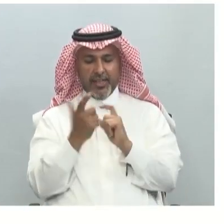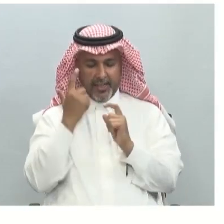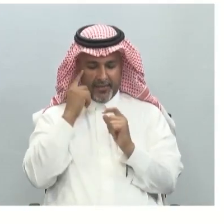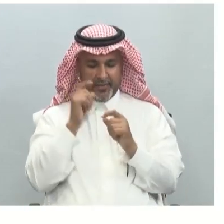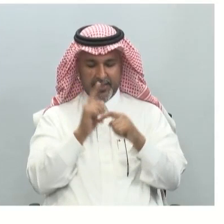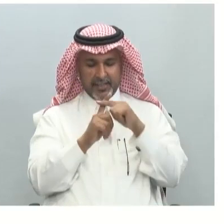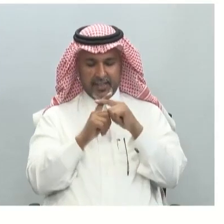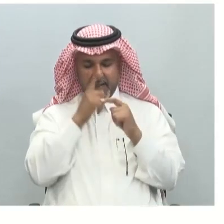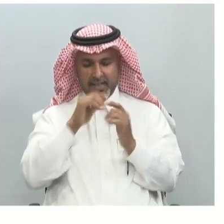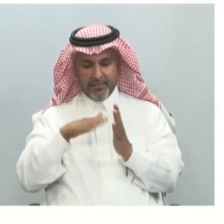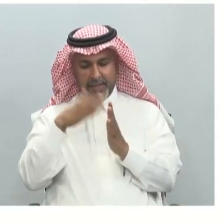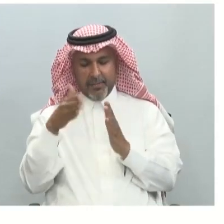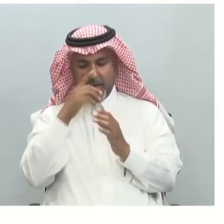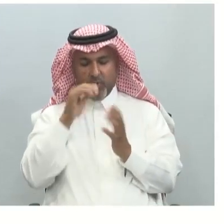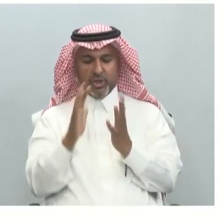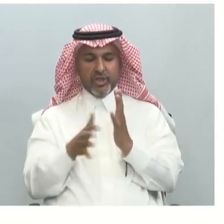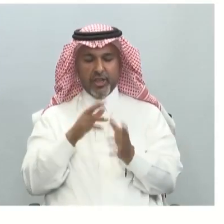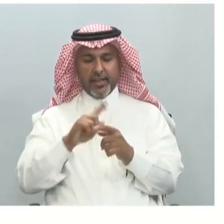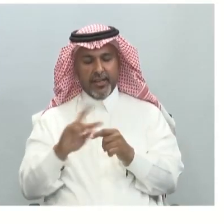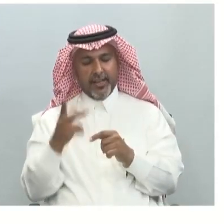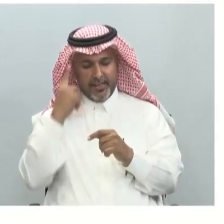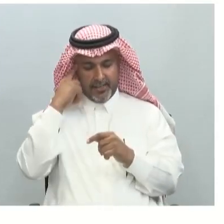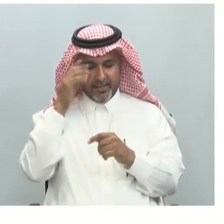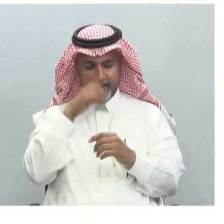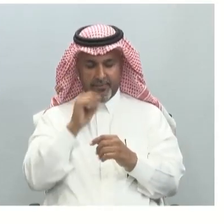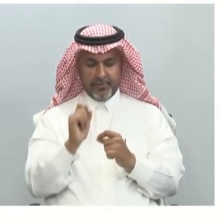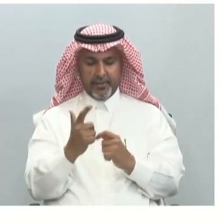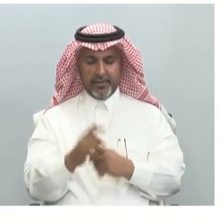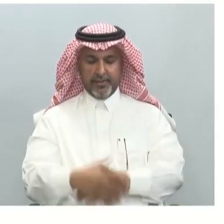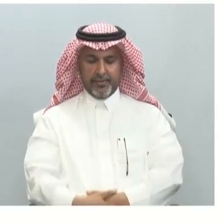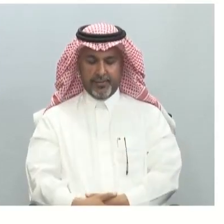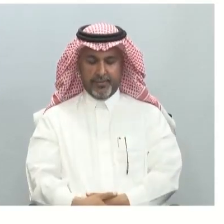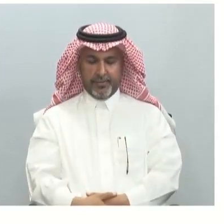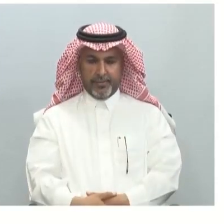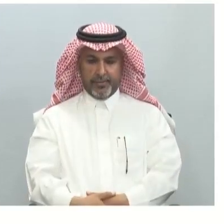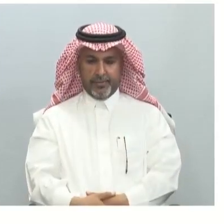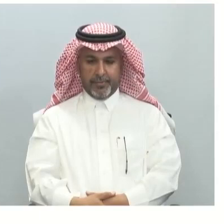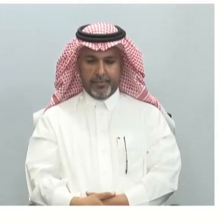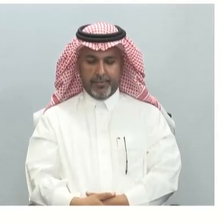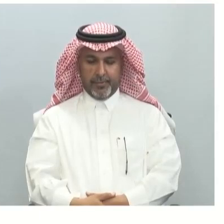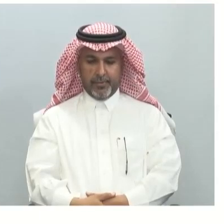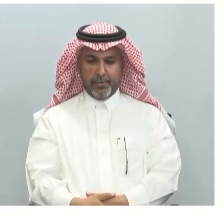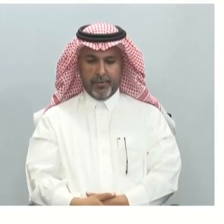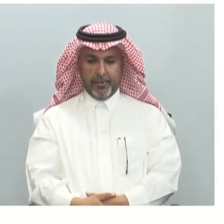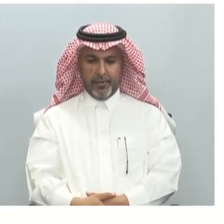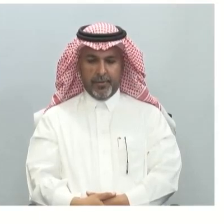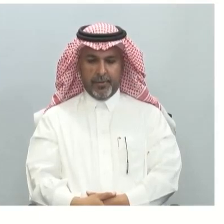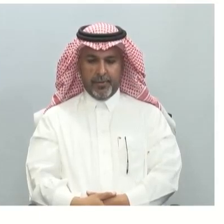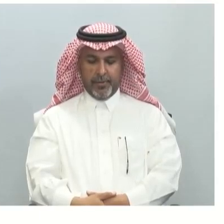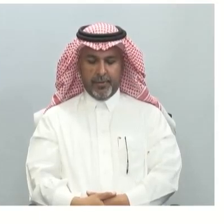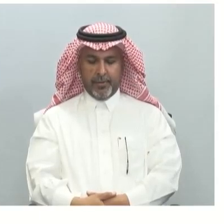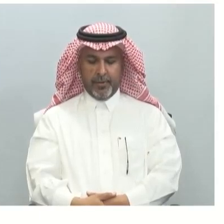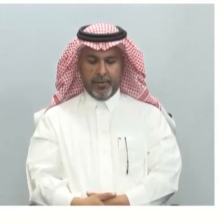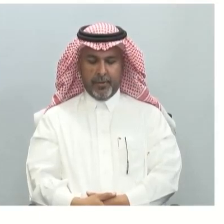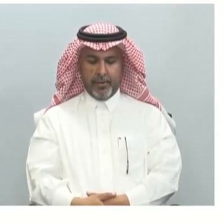الثاني اللي هو ناتي بنظيره الجمعي اخذتوها ايضا بصوره اخرى ان الاشاره